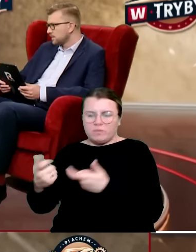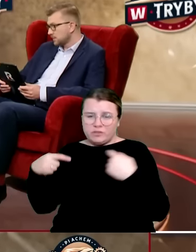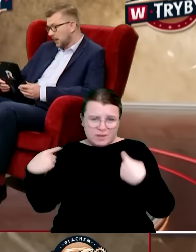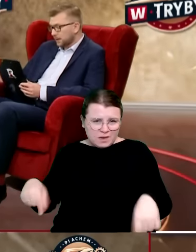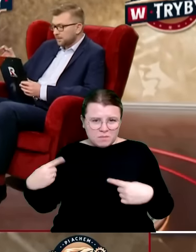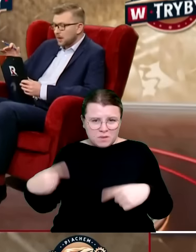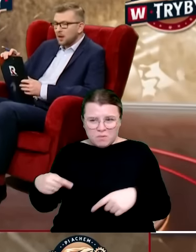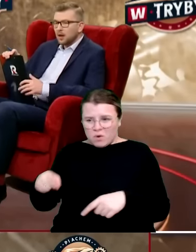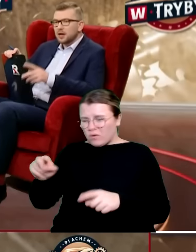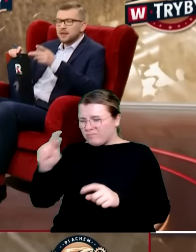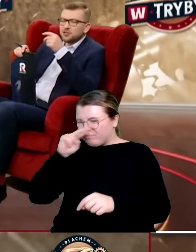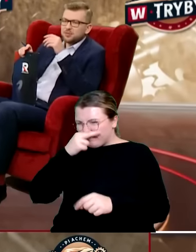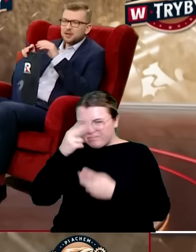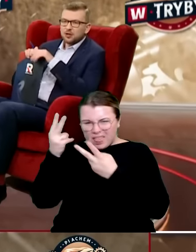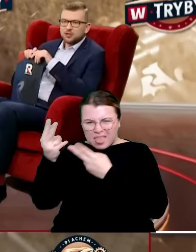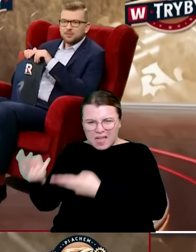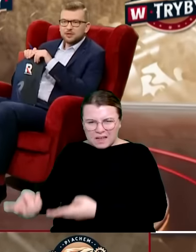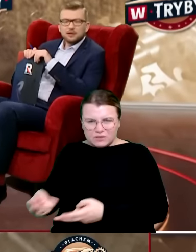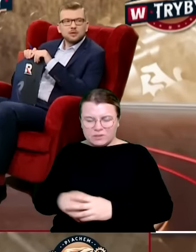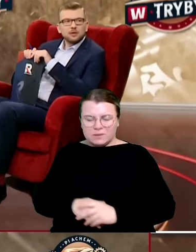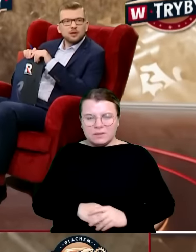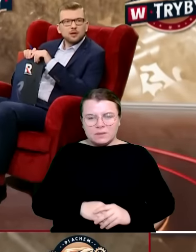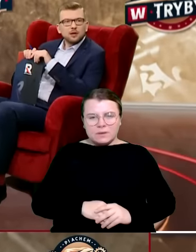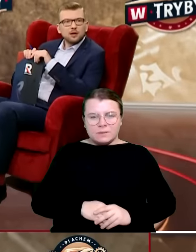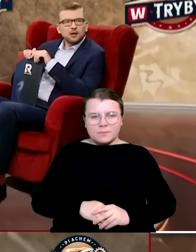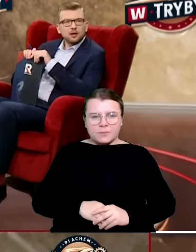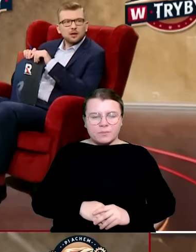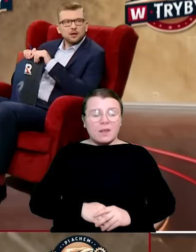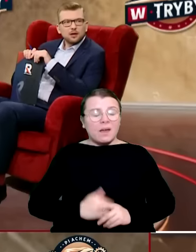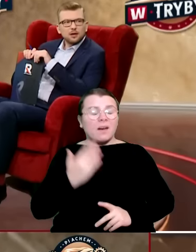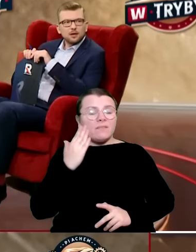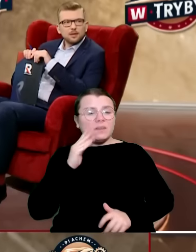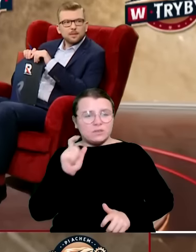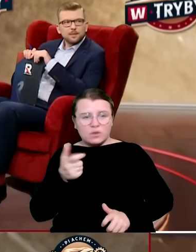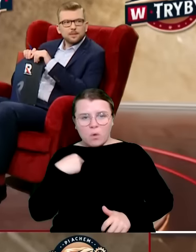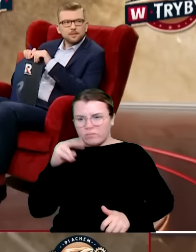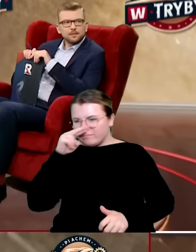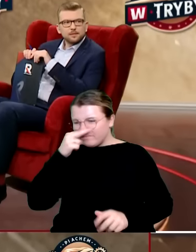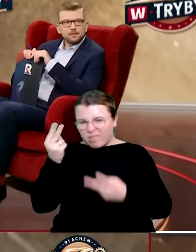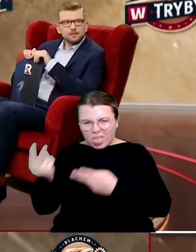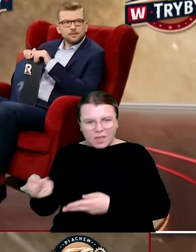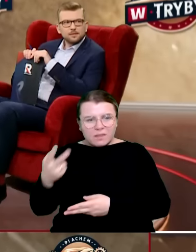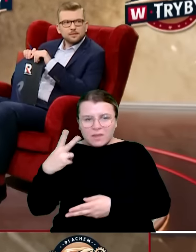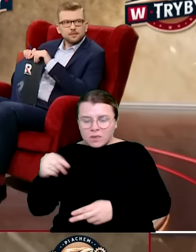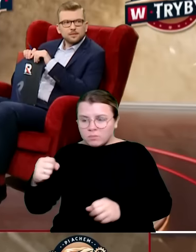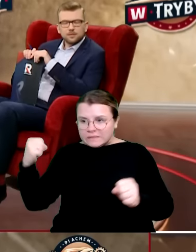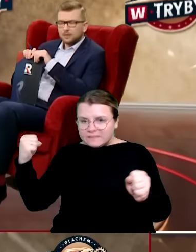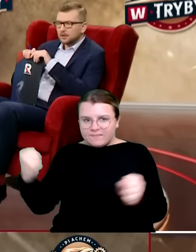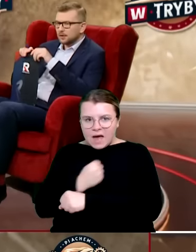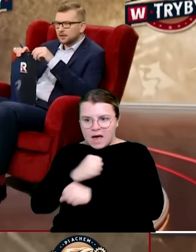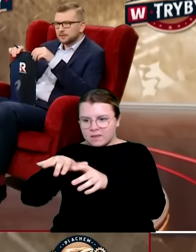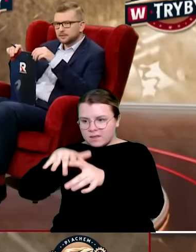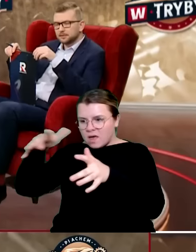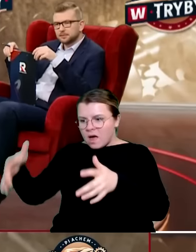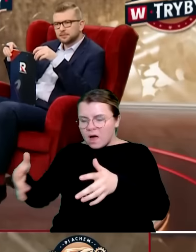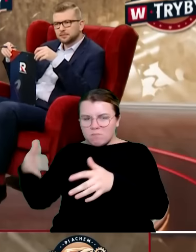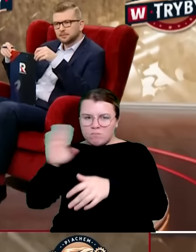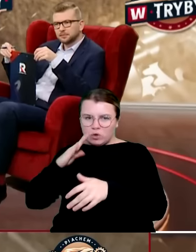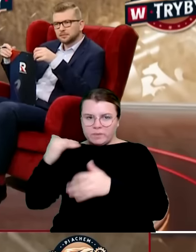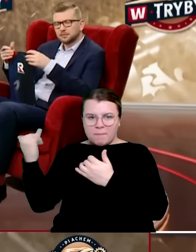gniję, to tak. Jest... Jedna rzecz mnie tylko jeszcze... To znaczy, to wiesz, to nawet nie gnije, to twardnieje i z tego się taki ala beton robi. Natomiast